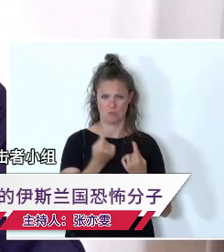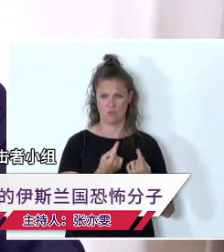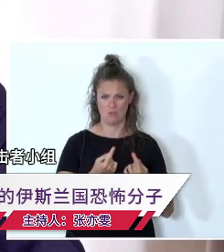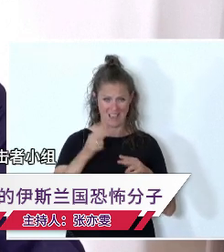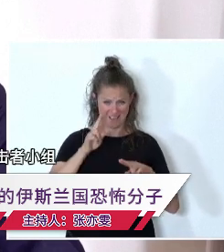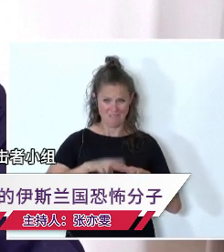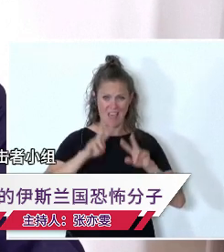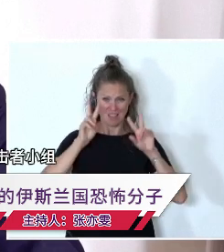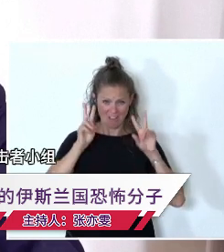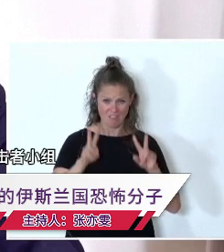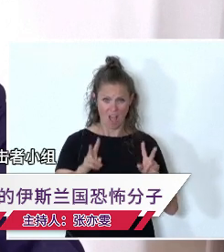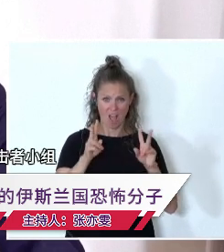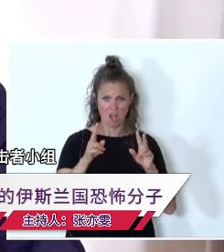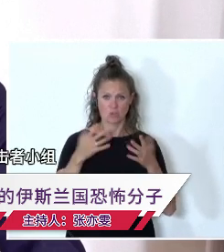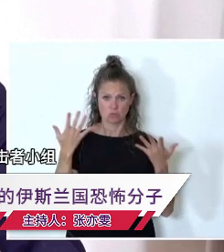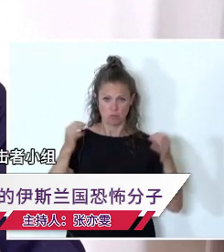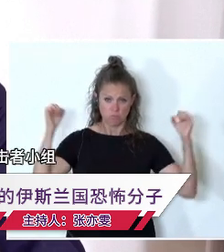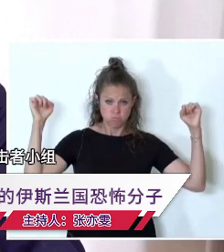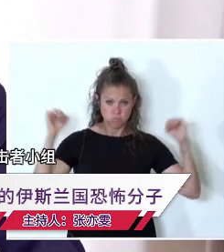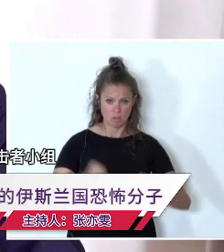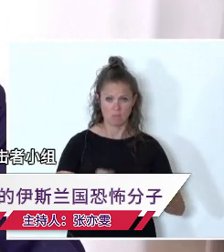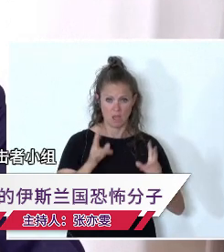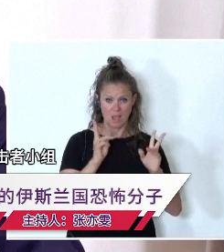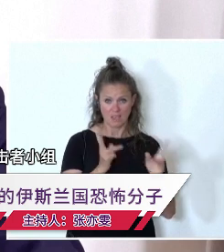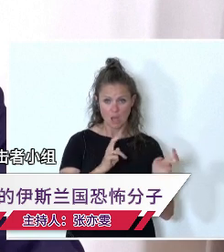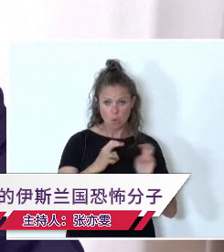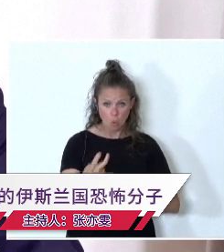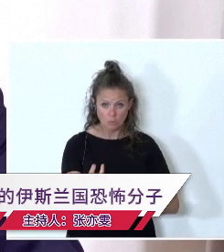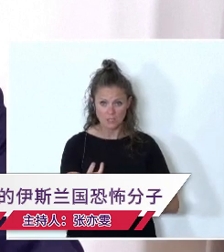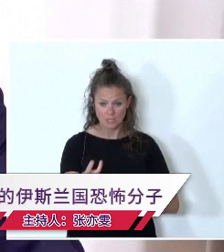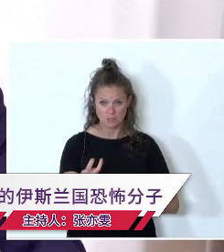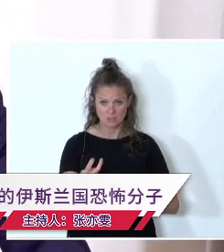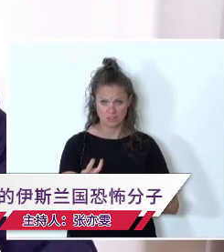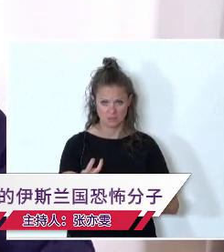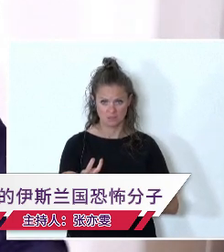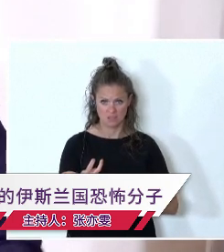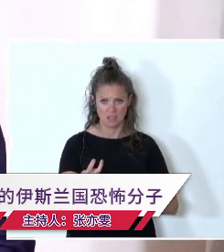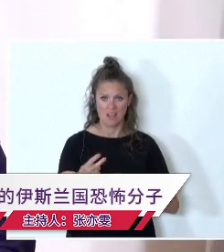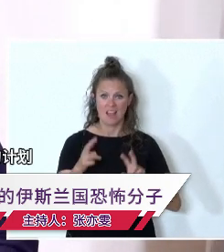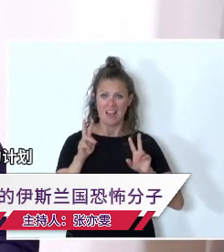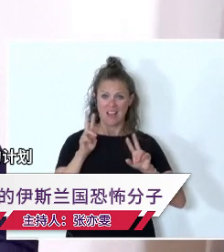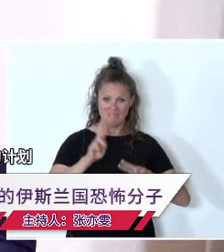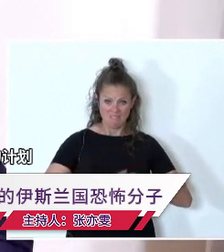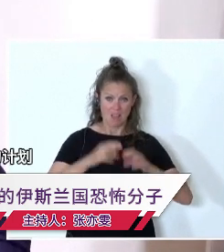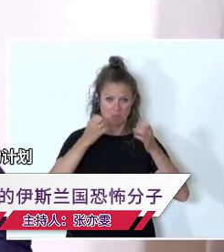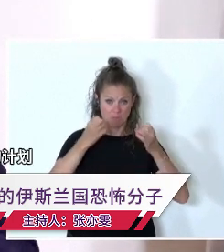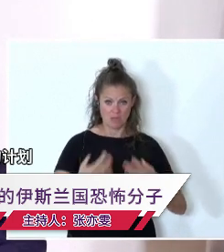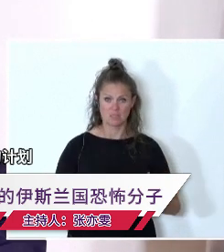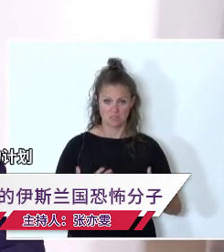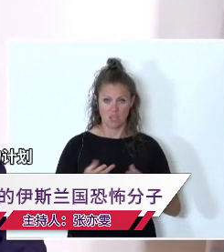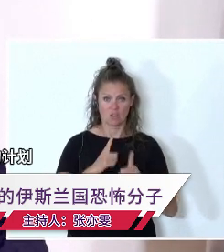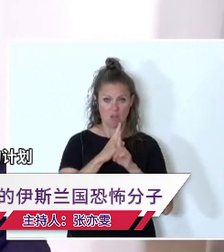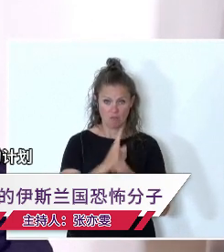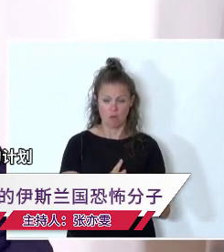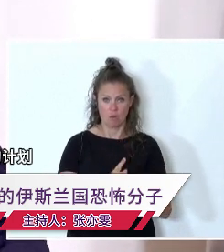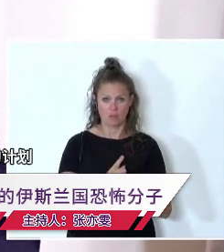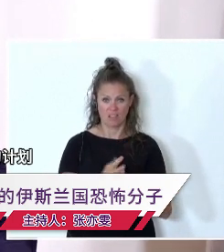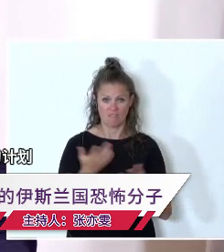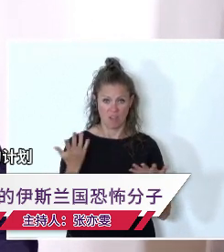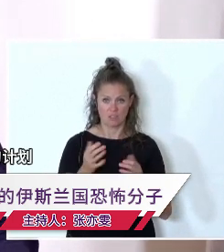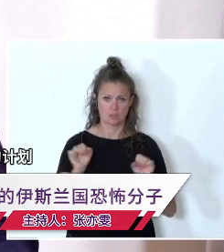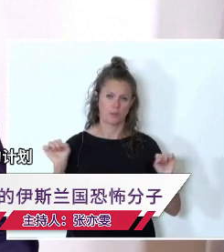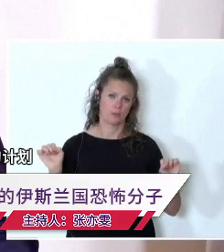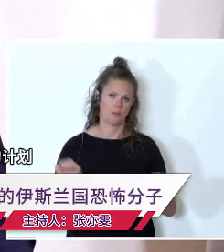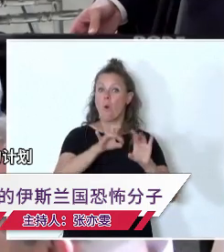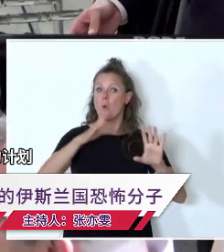了一个伊斯兰国自杀式袭击者小组，并补充说，这些嫌疑人有非常具体